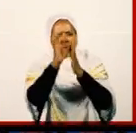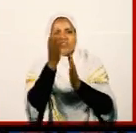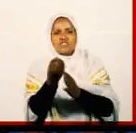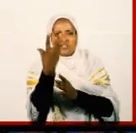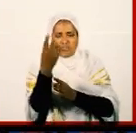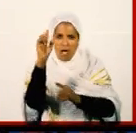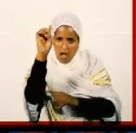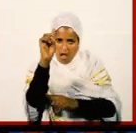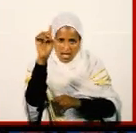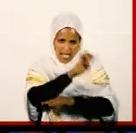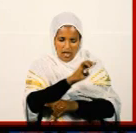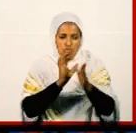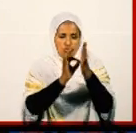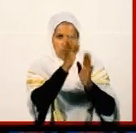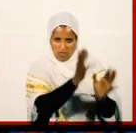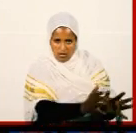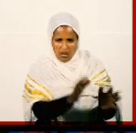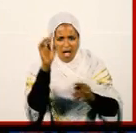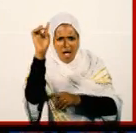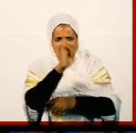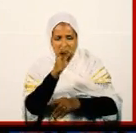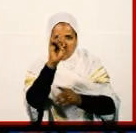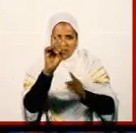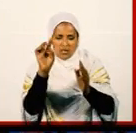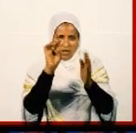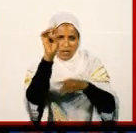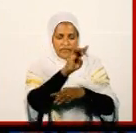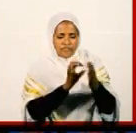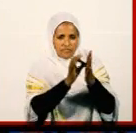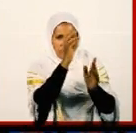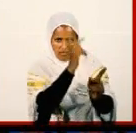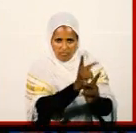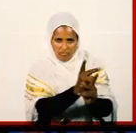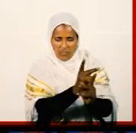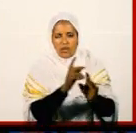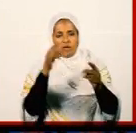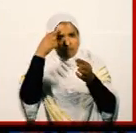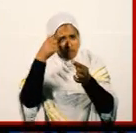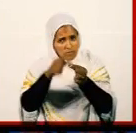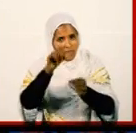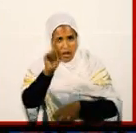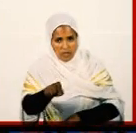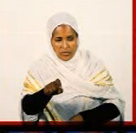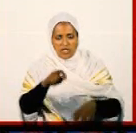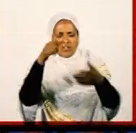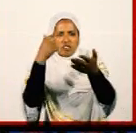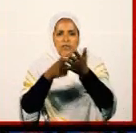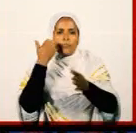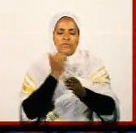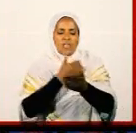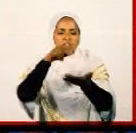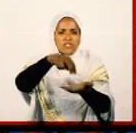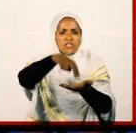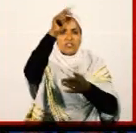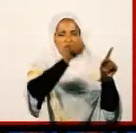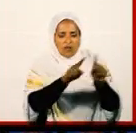እንደ አንድ ቀን ነው የምንቆጥራት። እንደ አንድ ዕለት ነው የምትቆጠረው። እዚህ ጋር ነው አሁንም ልናስተውል የሚገባው። አሁን የሚወታችንን ትንሳኤ